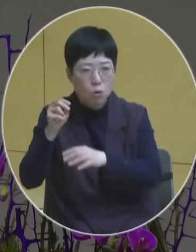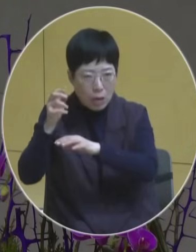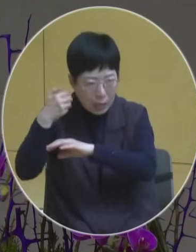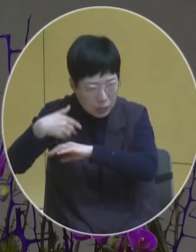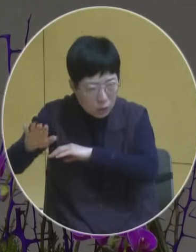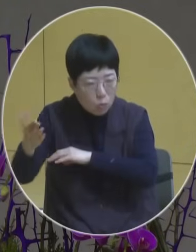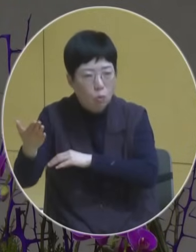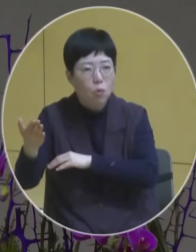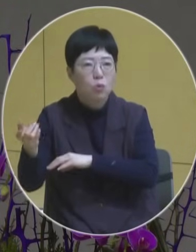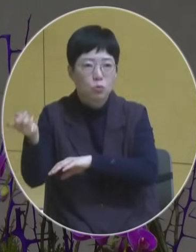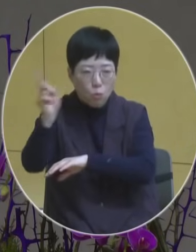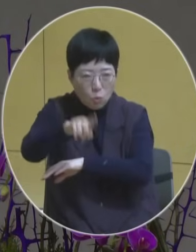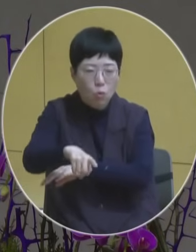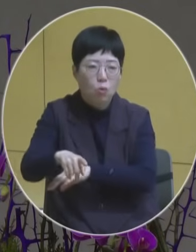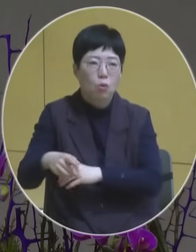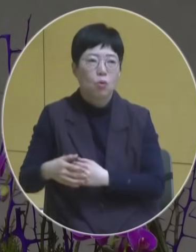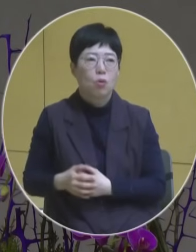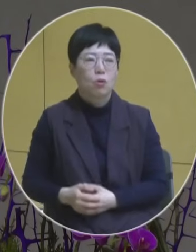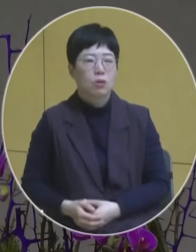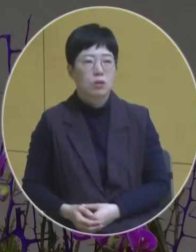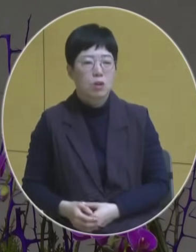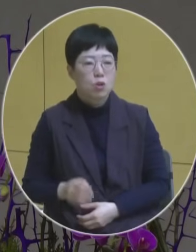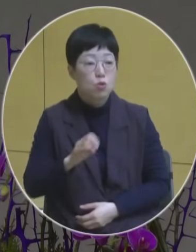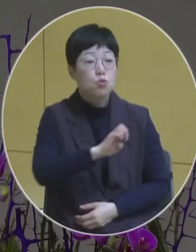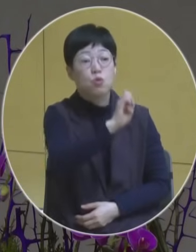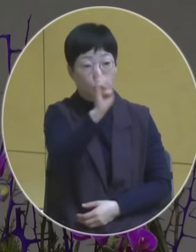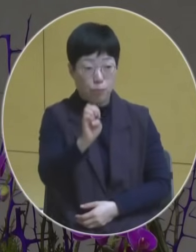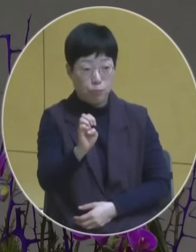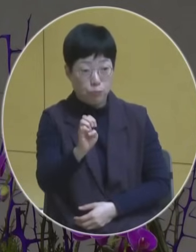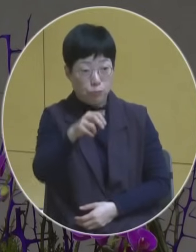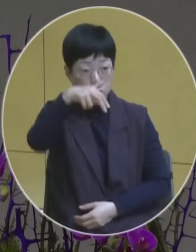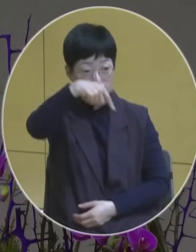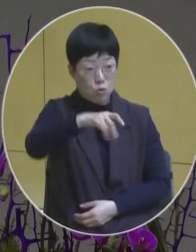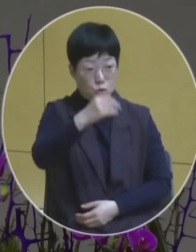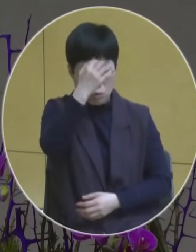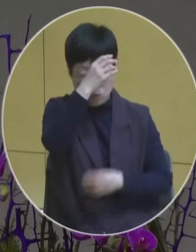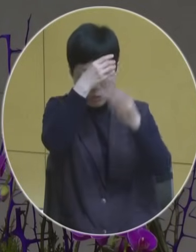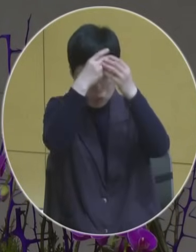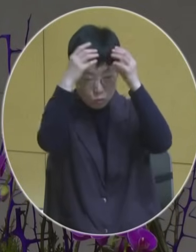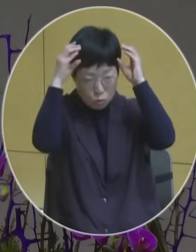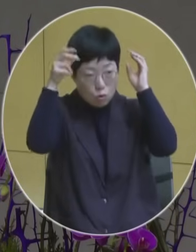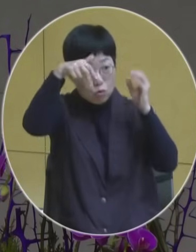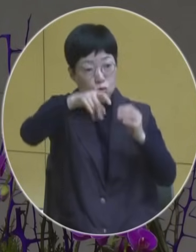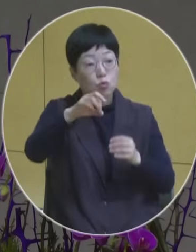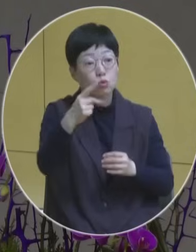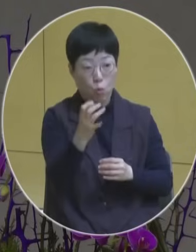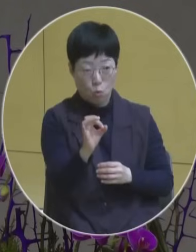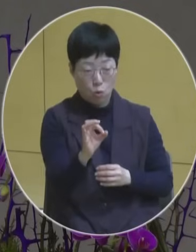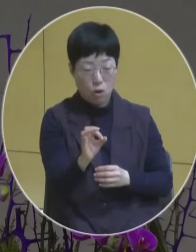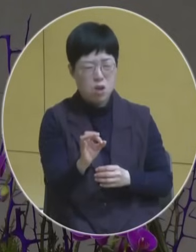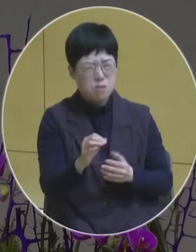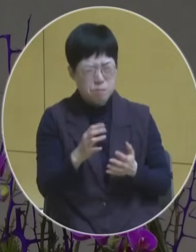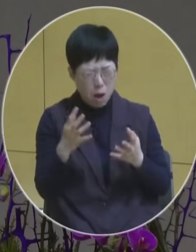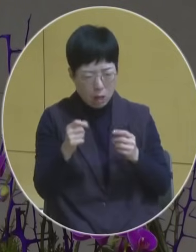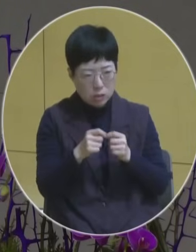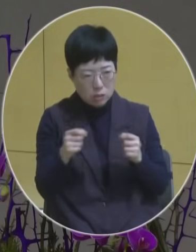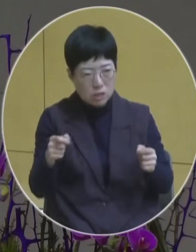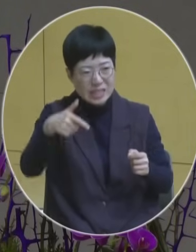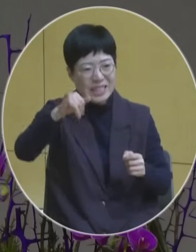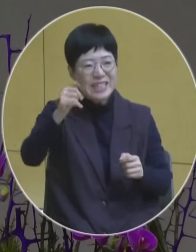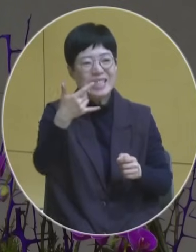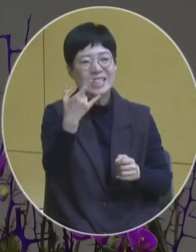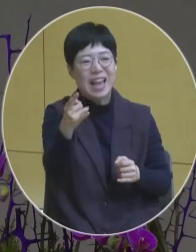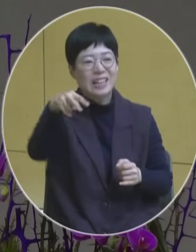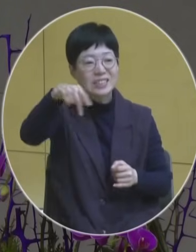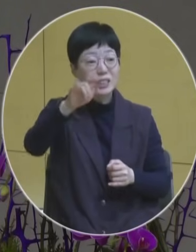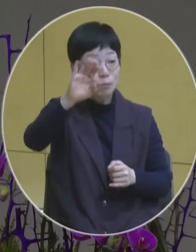되고 하다 보니까 어떻게 했습니까? 유럽과 중동 35개국 2만 8천 킬로를 횡단했어요. 수많은 기네스북에